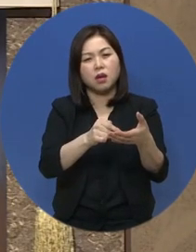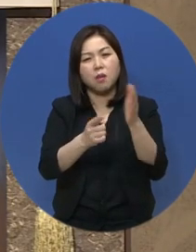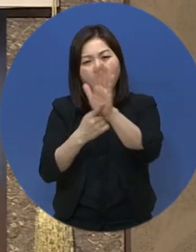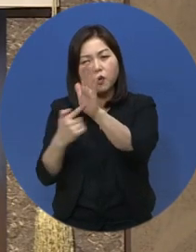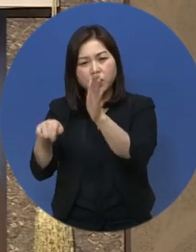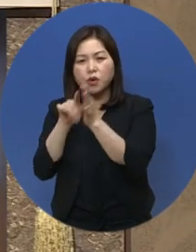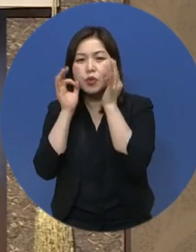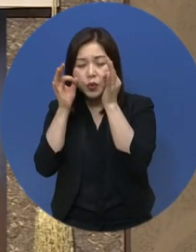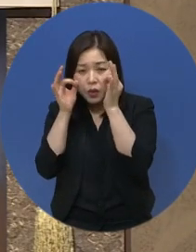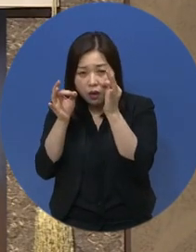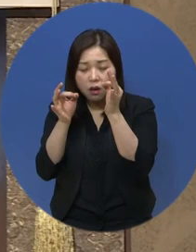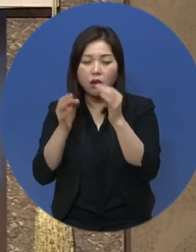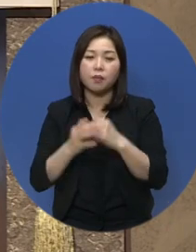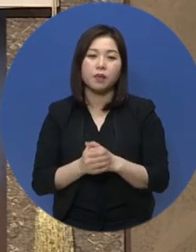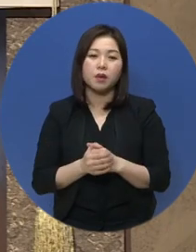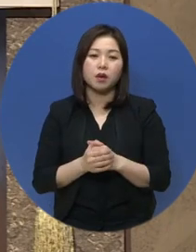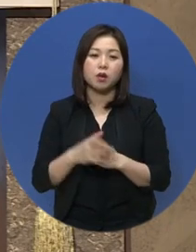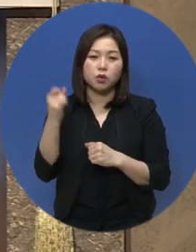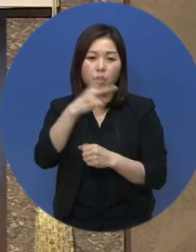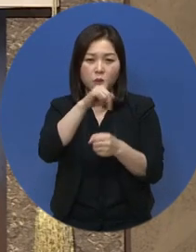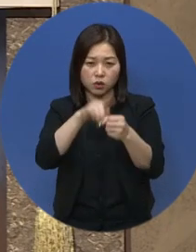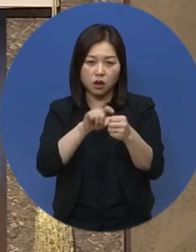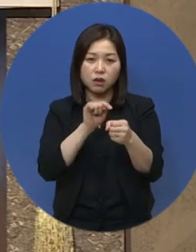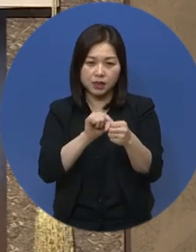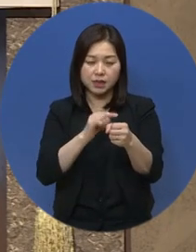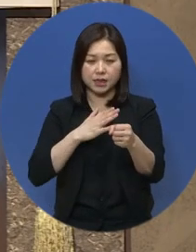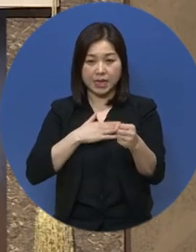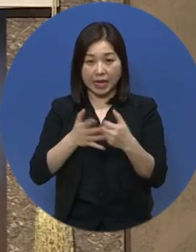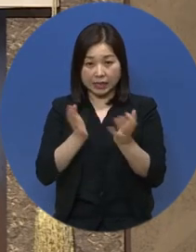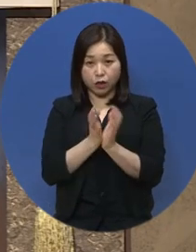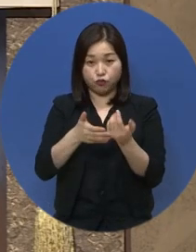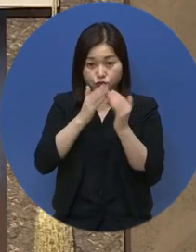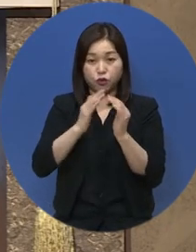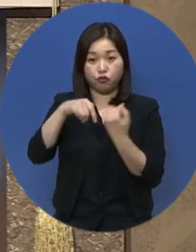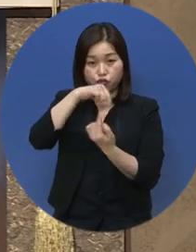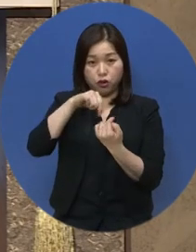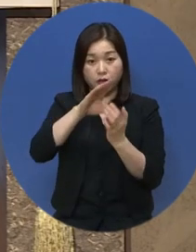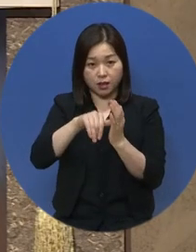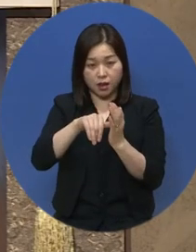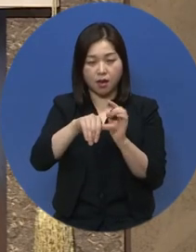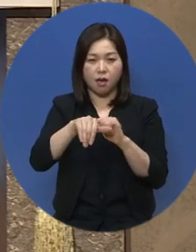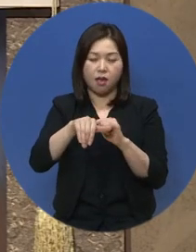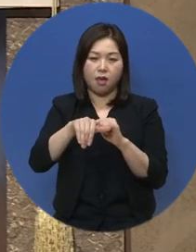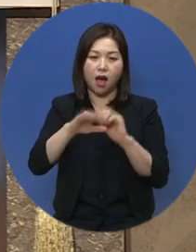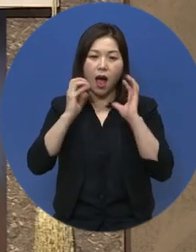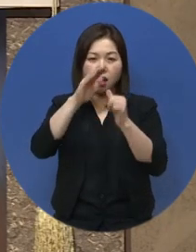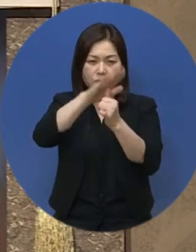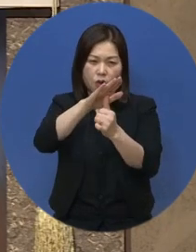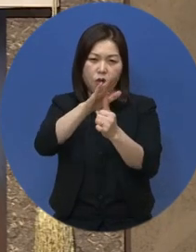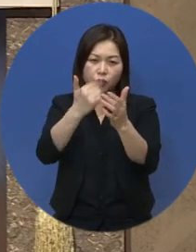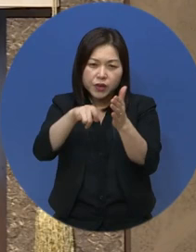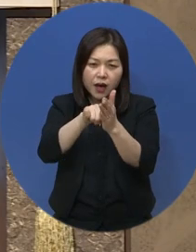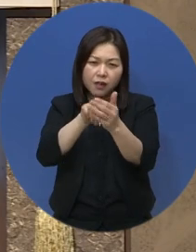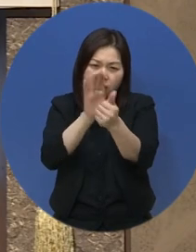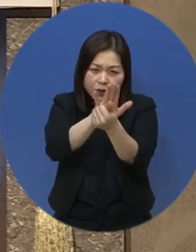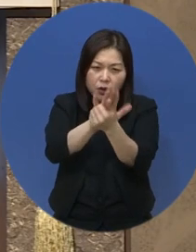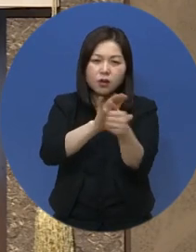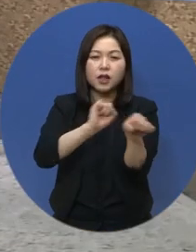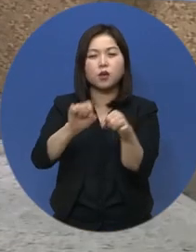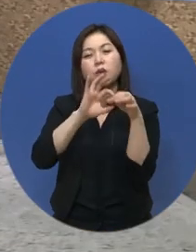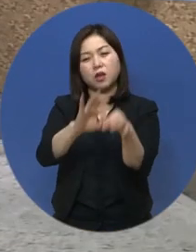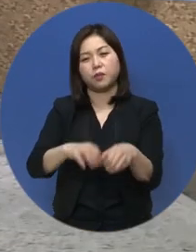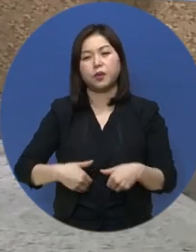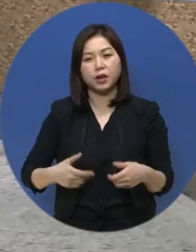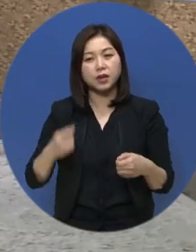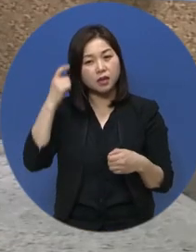정도 우리 단체가 존재하는 이상 계속 옹호 활동을 해야 하지 않을까 그런 생각들을 가지고 있습니다. 아,